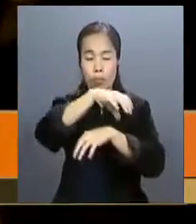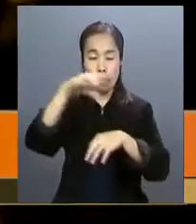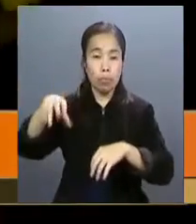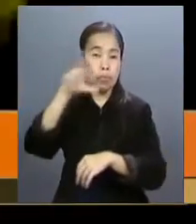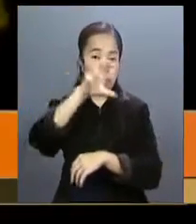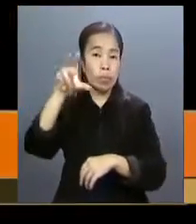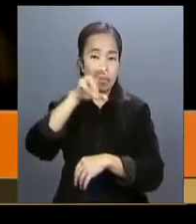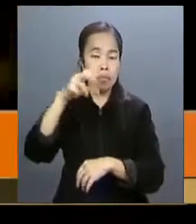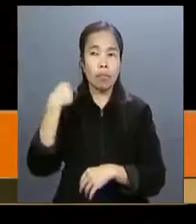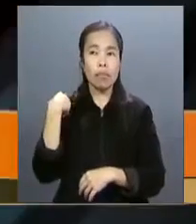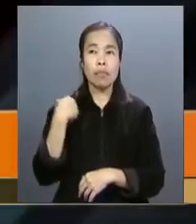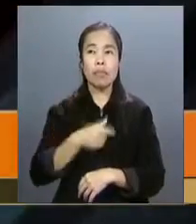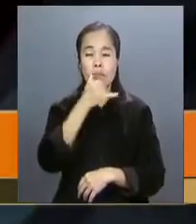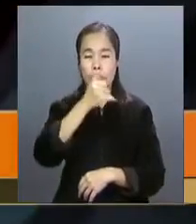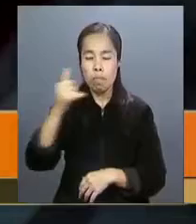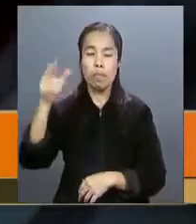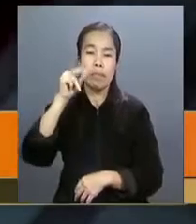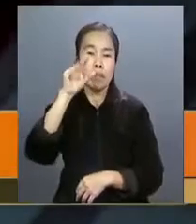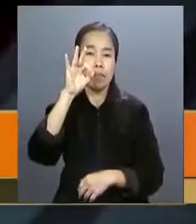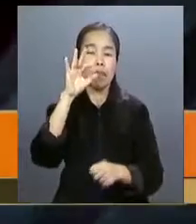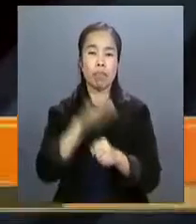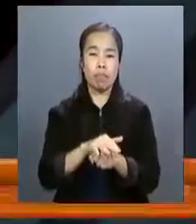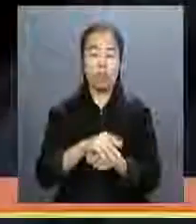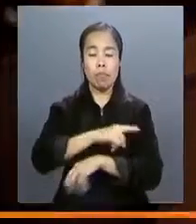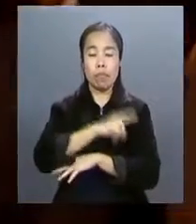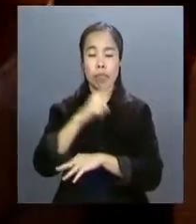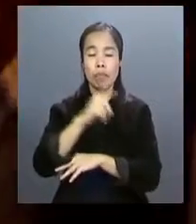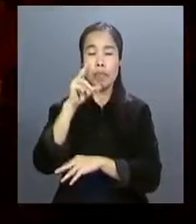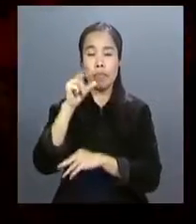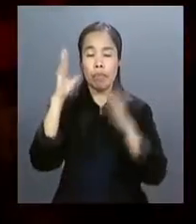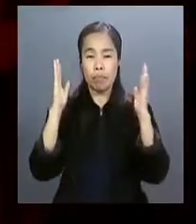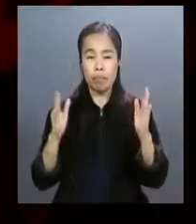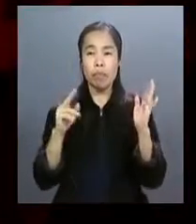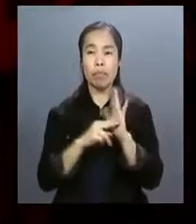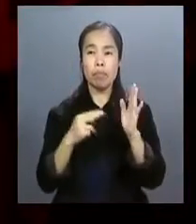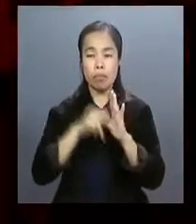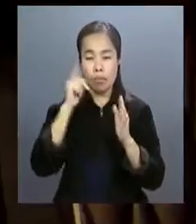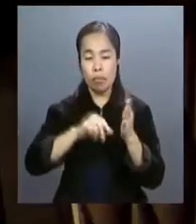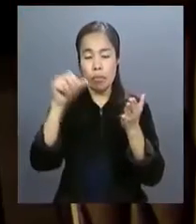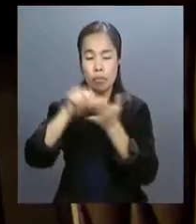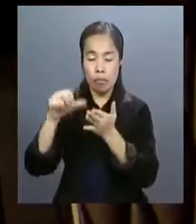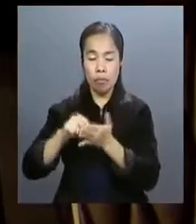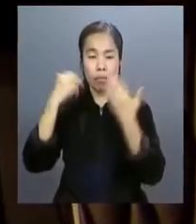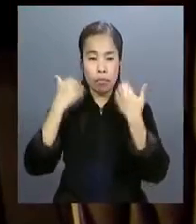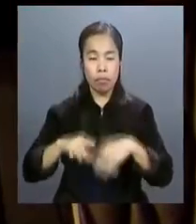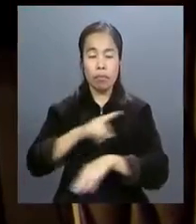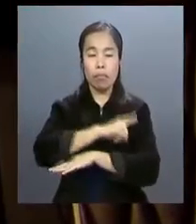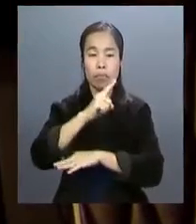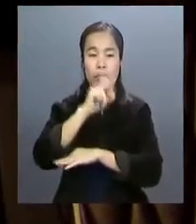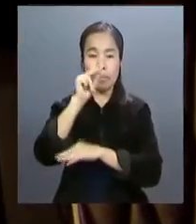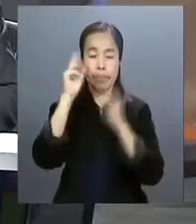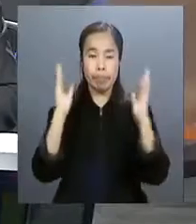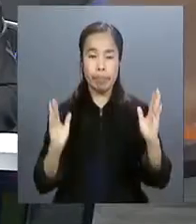ำนวน39อาคารภายใน15วันนะคะเพื่อให้เจ้าของอาคารดำเนินการแก้ไขให้แล้วเสร็จภายในเวลา30วันค่ะ